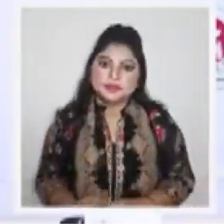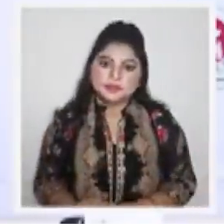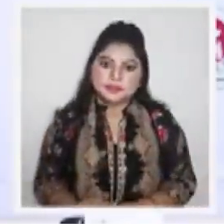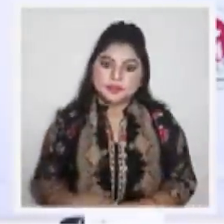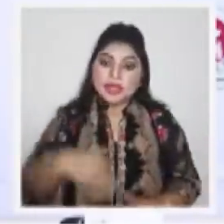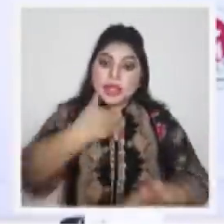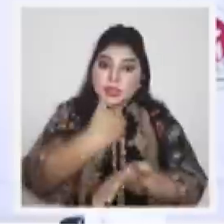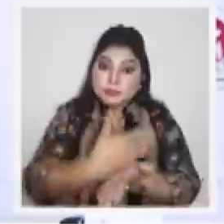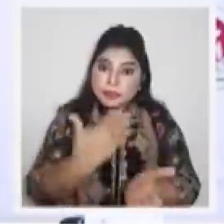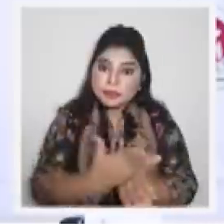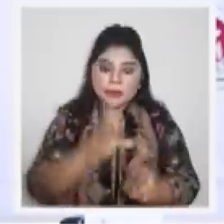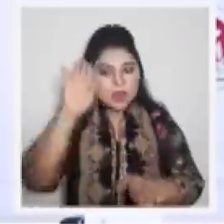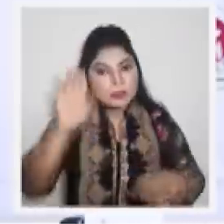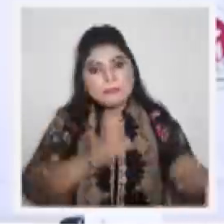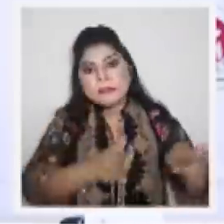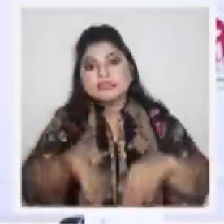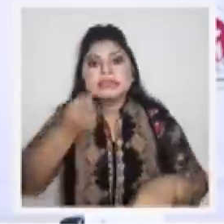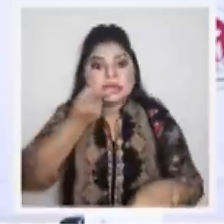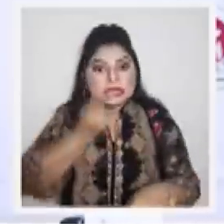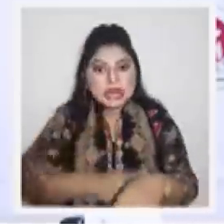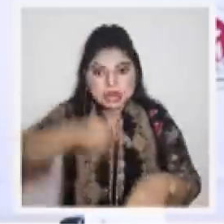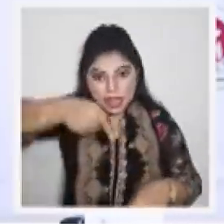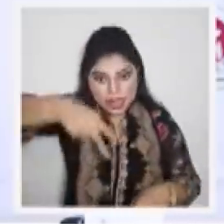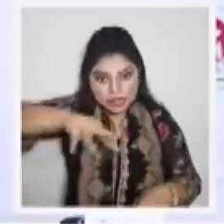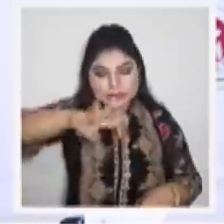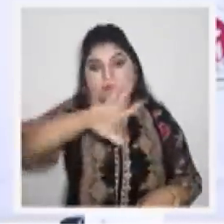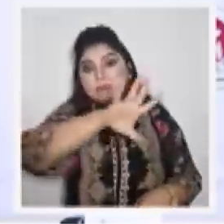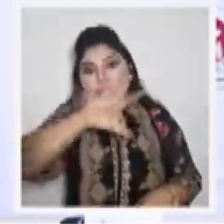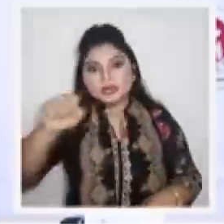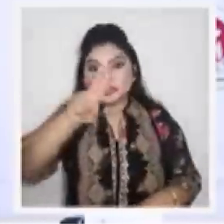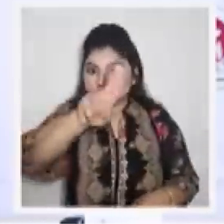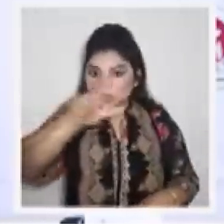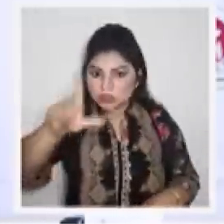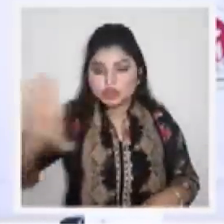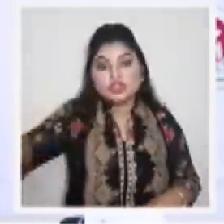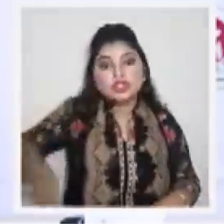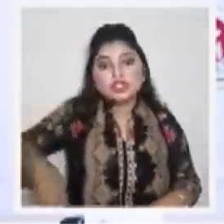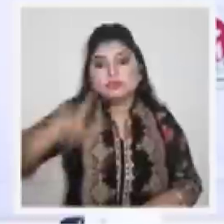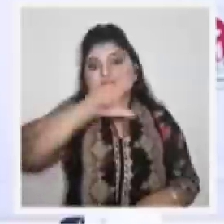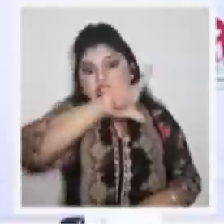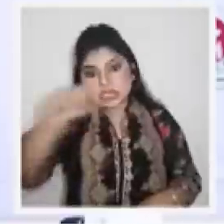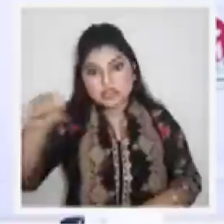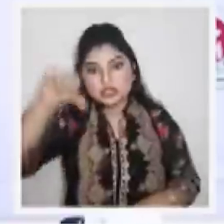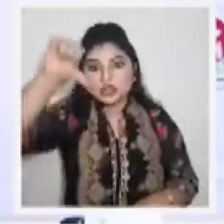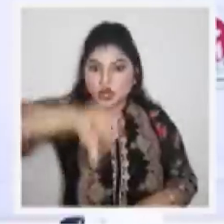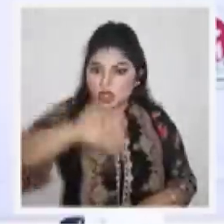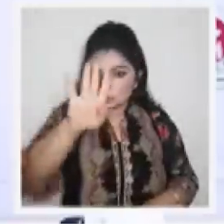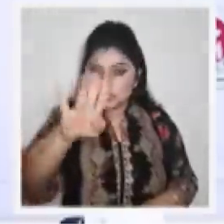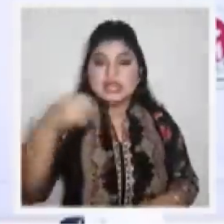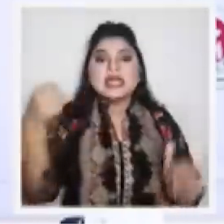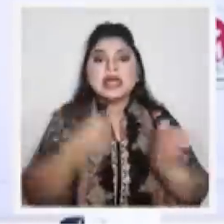রংপুর বিভাগ 2 জন এবং বরিশাল বিভাগে 1 জন। এ পর্যন্ত বিভাগ অনুযায়ী মৃতের সংখ্যা, ঢাকা